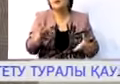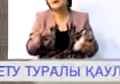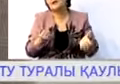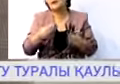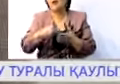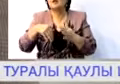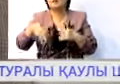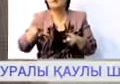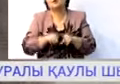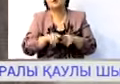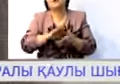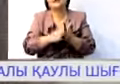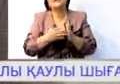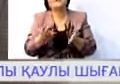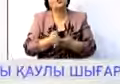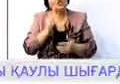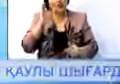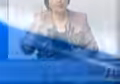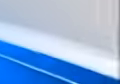беретінде сондай жағдайға жеткіземіз деп отырмыз.